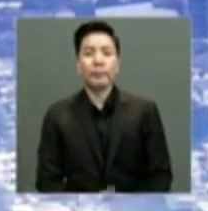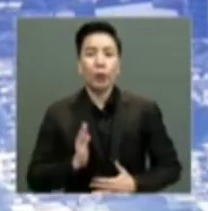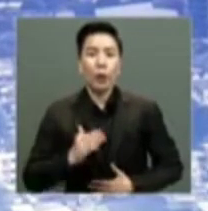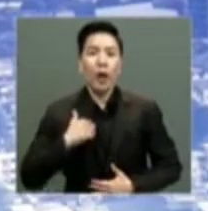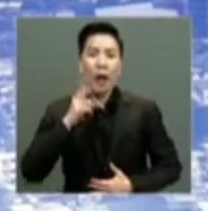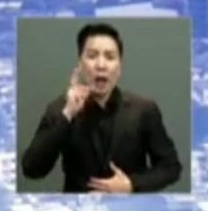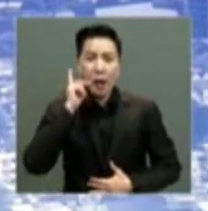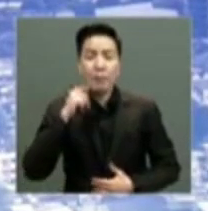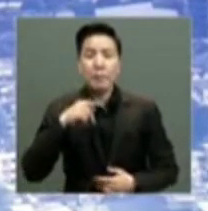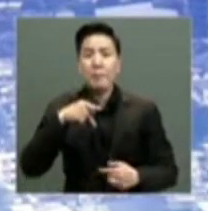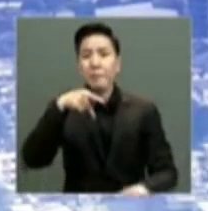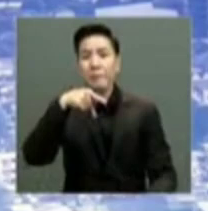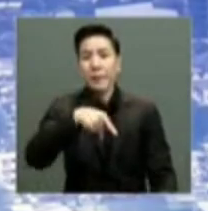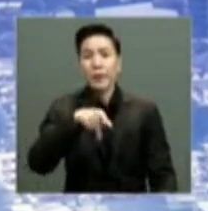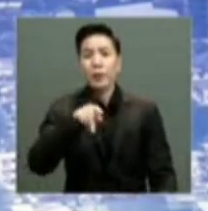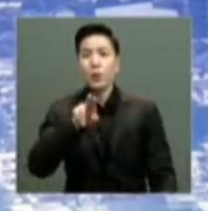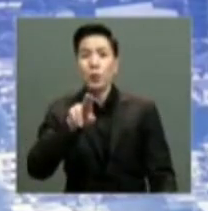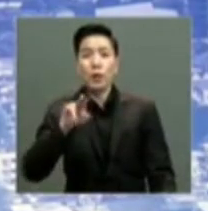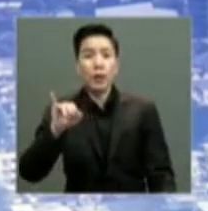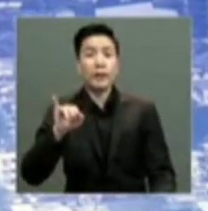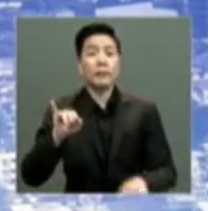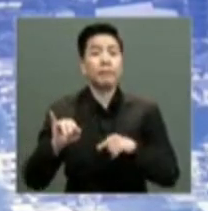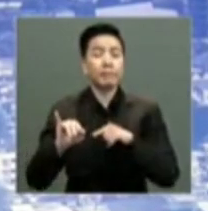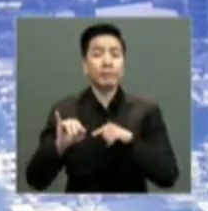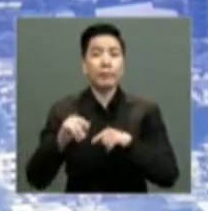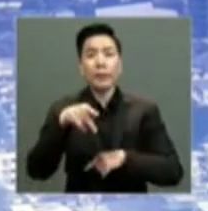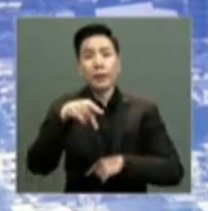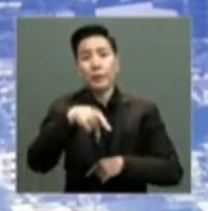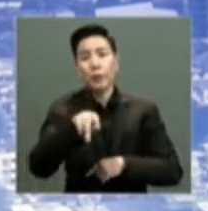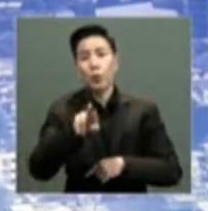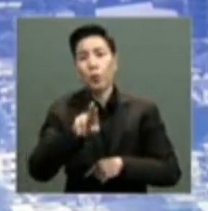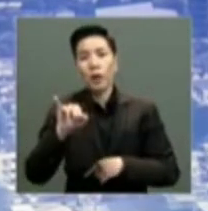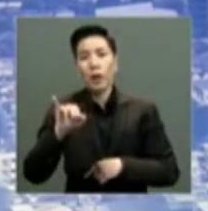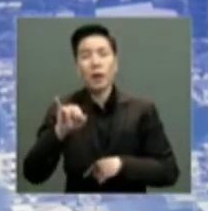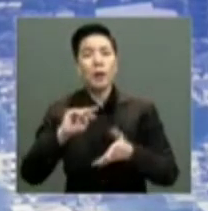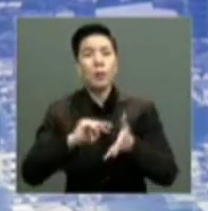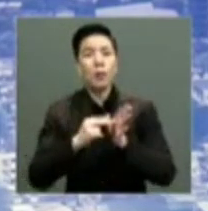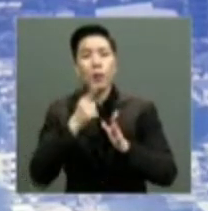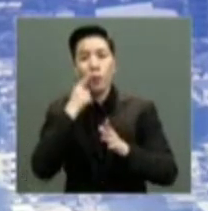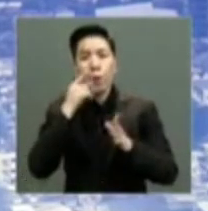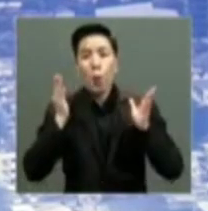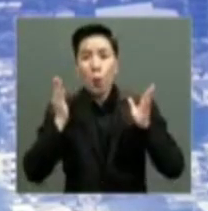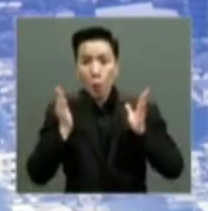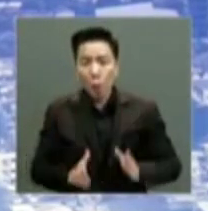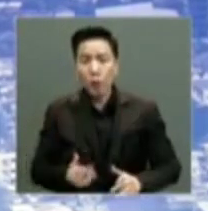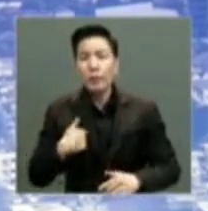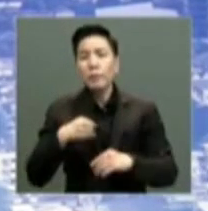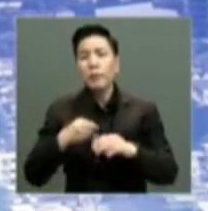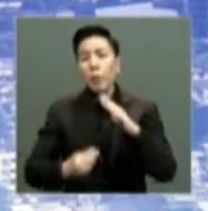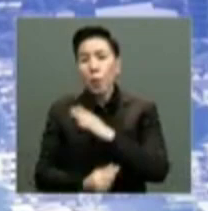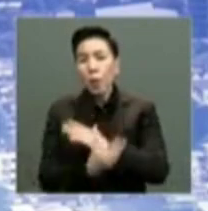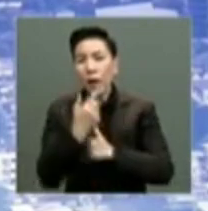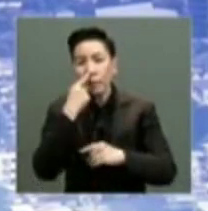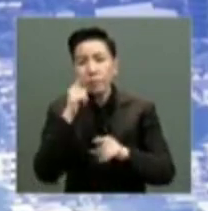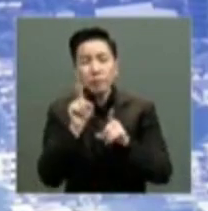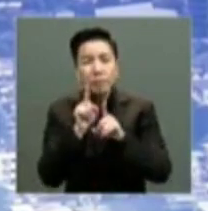ได้นะวันนี้ถามคุณหมอนะคะว่าระบบต่างๆของเราเนี่ยมีการปรับเปลี่ยนให้สามารถเข้าไปตรวจหาเชื้อต่างๆได้ง่ายมากขึ้นหรือยังคะครับผมแม่นี่นักข่าวต้องมีความรู้ถึงใช่กันว่าp U Iได้นะครับพี่ uiคือ Asian Underinvestigationก็คือเป็นเรื่องที่เราใช้กันมาตลอดนะครับว่าผู้ป่วยที่มีความสงสัยแล้วเพื่อที่จะดำเนินการตรวจเพิ่มเติมนะครับ